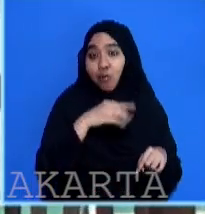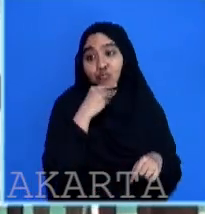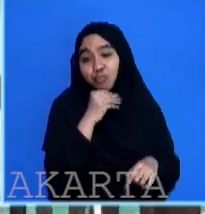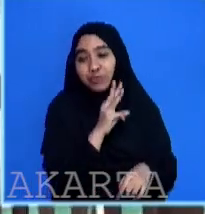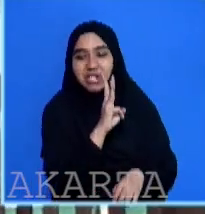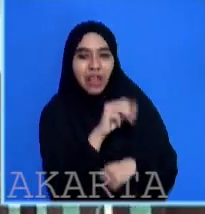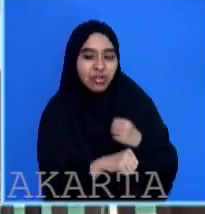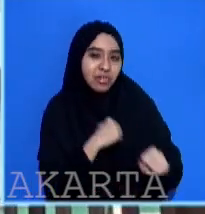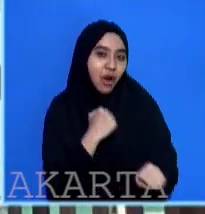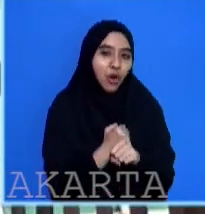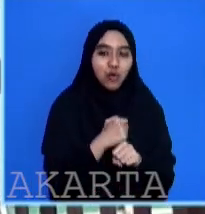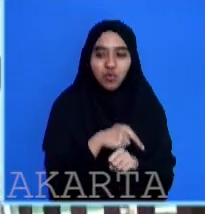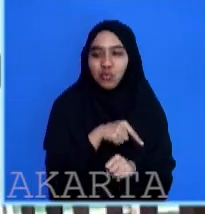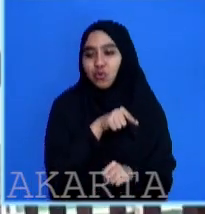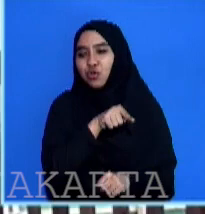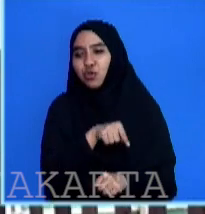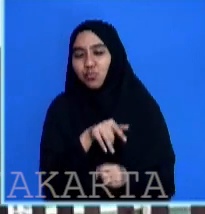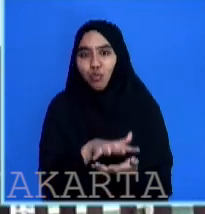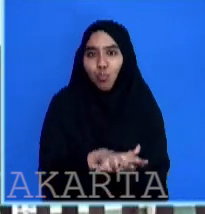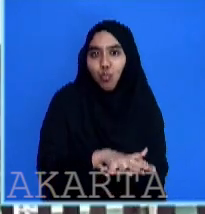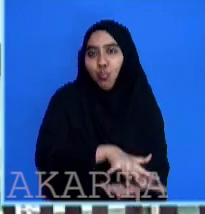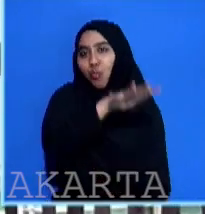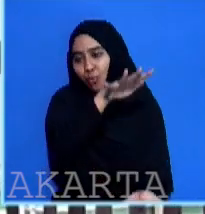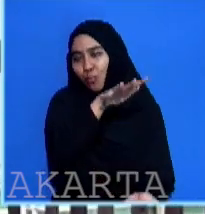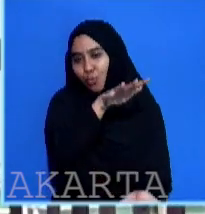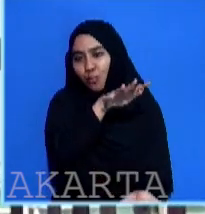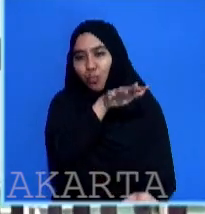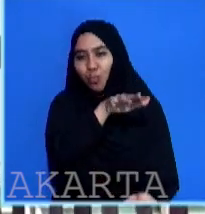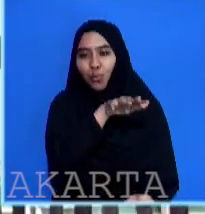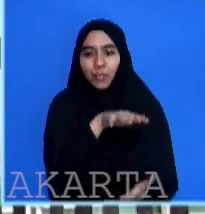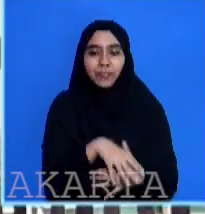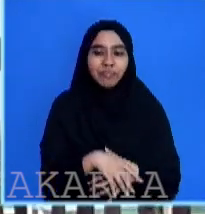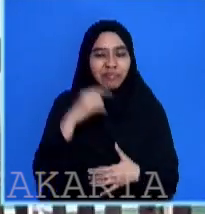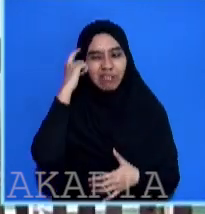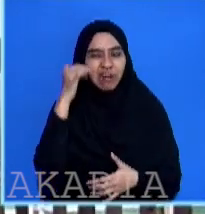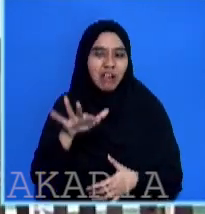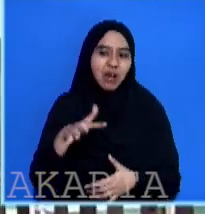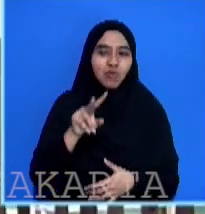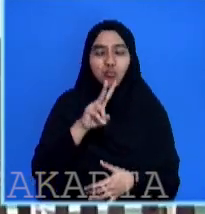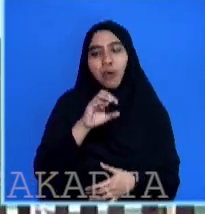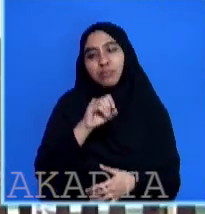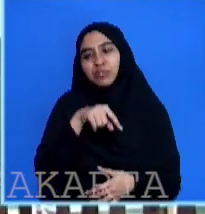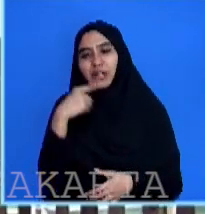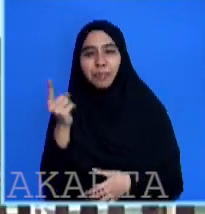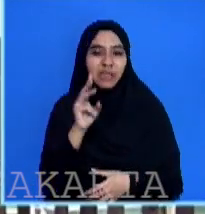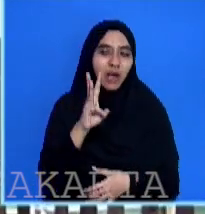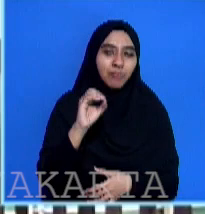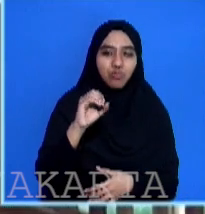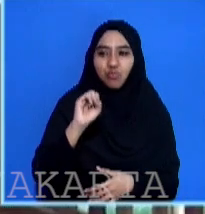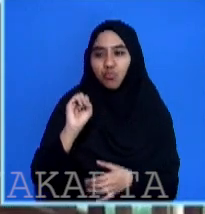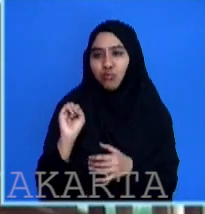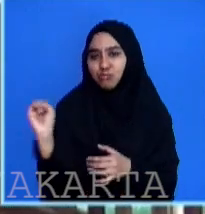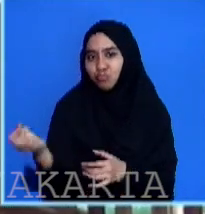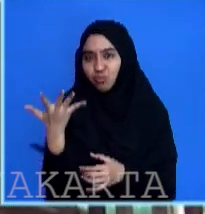S mencapai sekitar ya 4 e 20 lah sampai 30-an juta 20 sampai 30